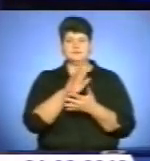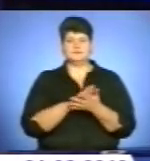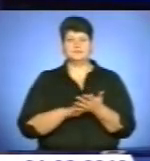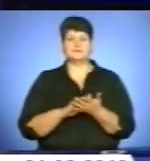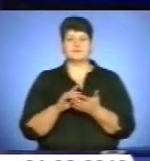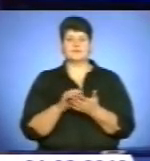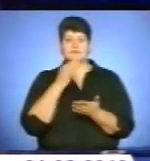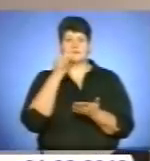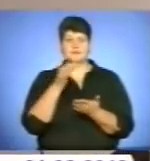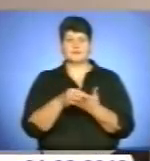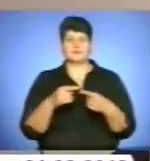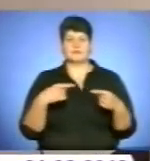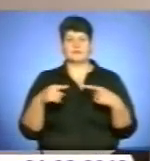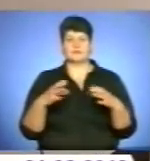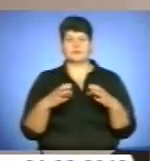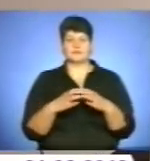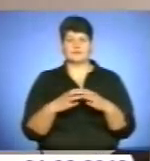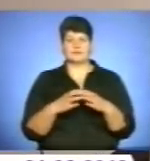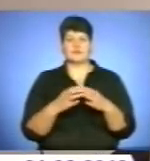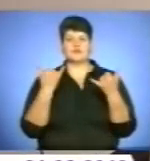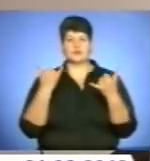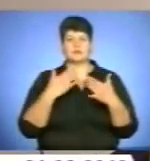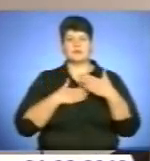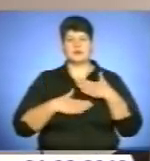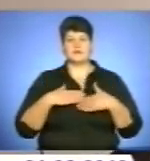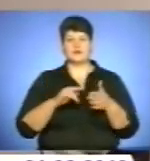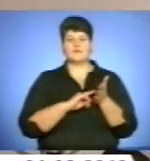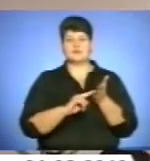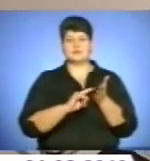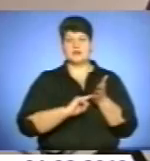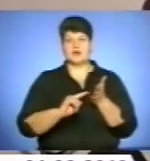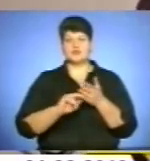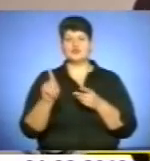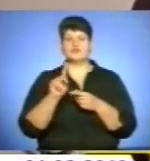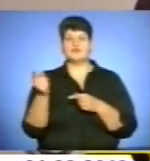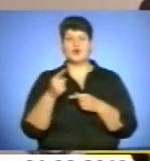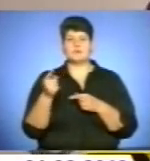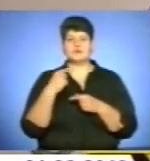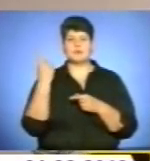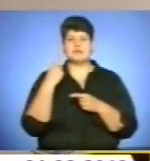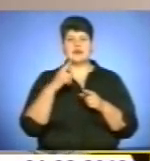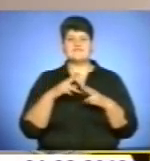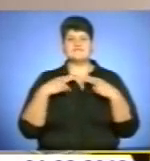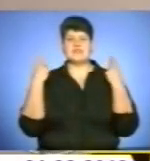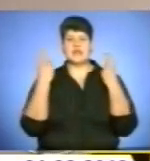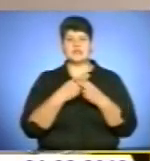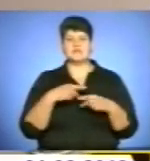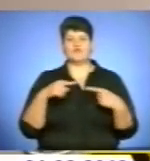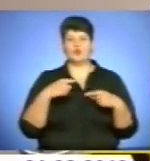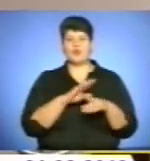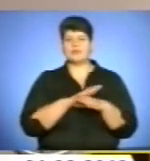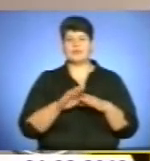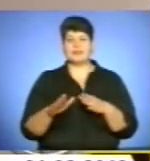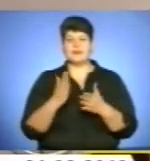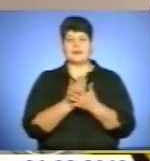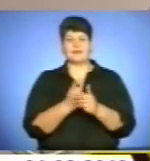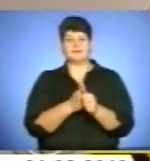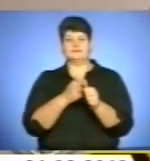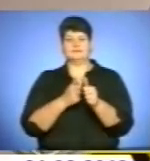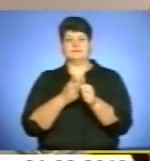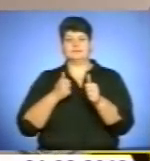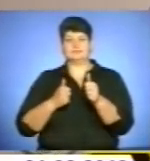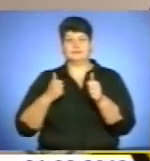колективом. Сьогодні мені приємно відзначити, що Тернопільська обласна федерація футболу не пасе заднік серед регіональних федерацій